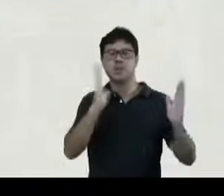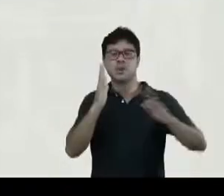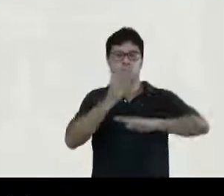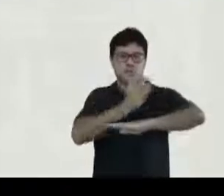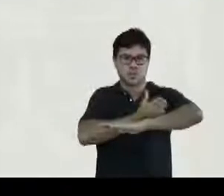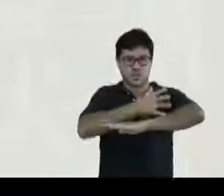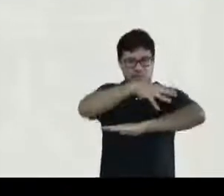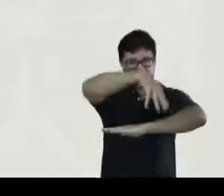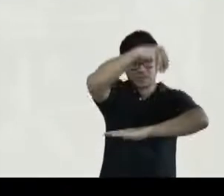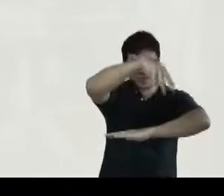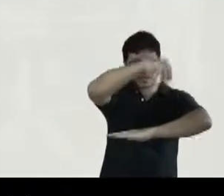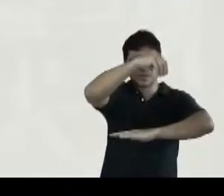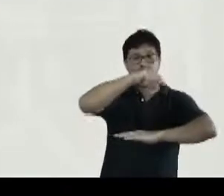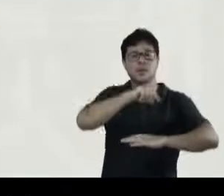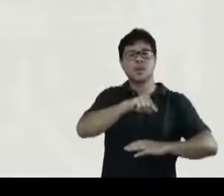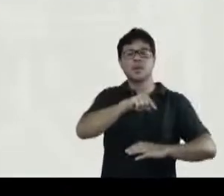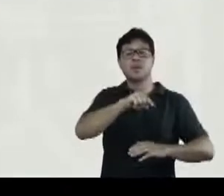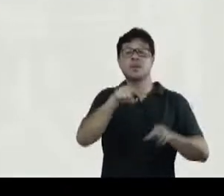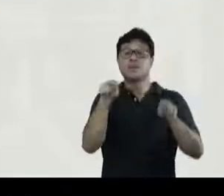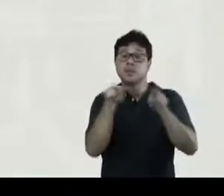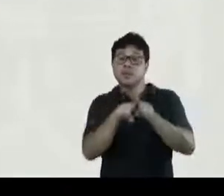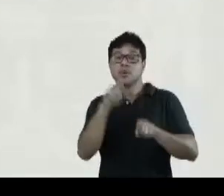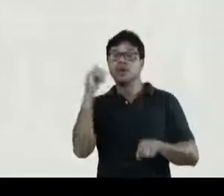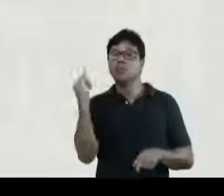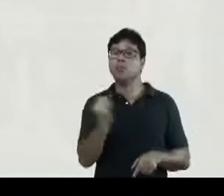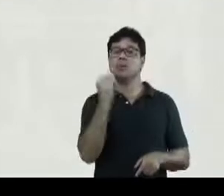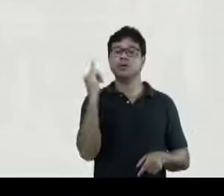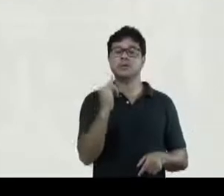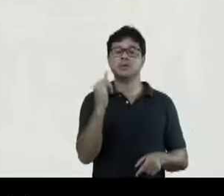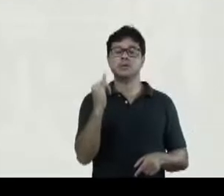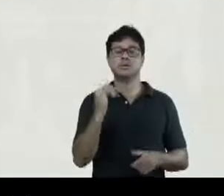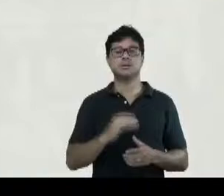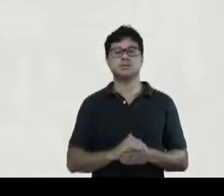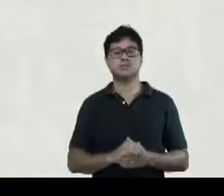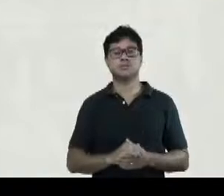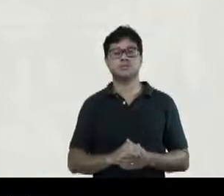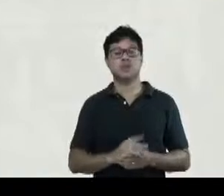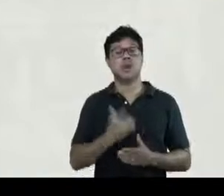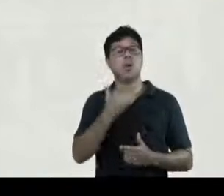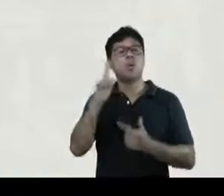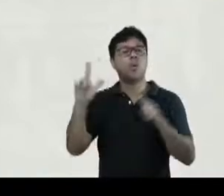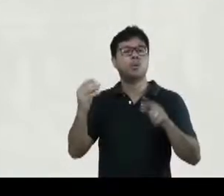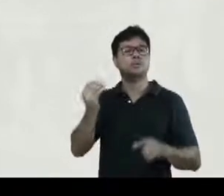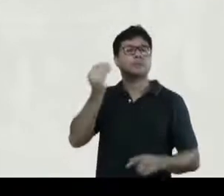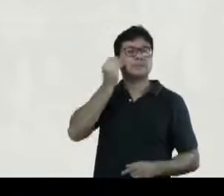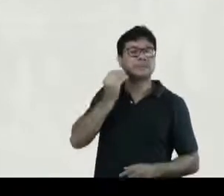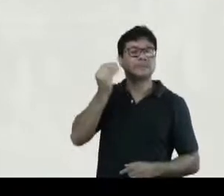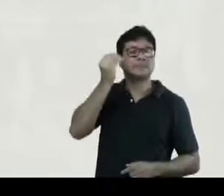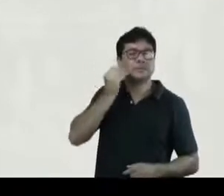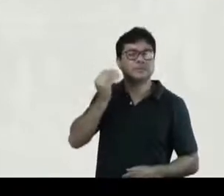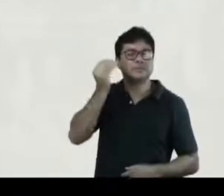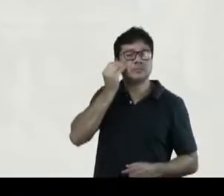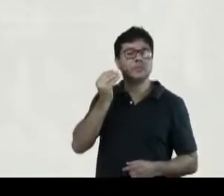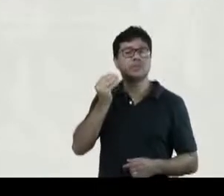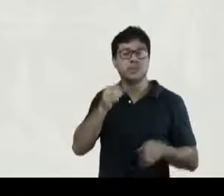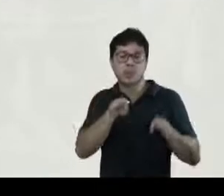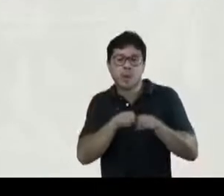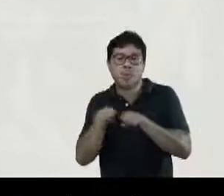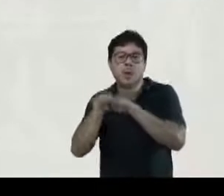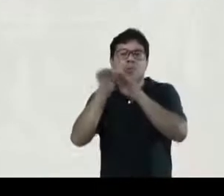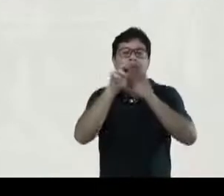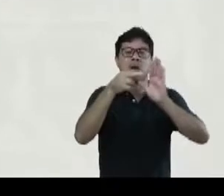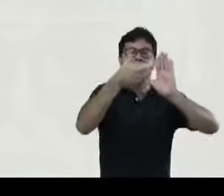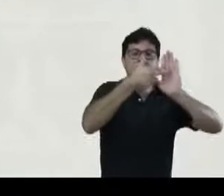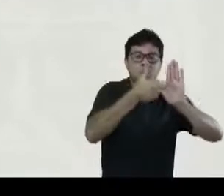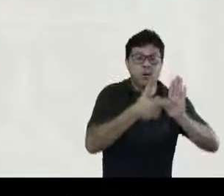Ebenfalls wichtig sind andere Standardisierungs- und Normierungsansätze im Bereich der ISO. Sprachencodes, Ländercodes,